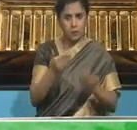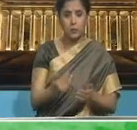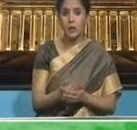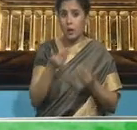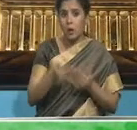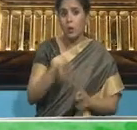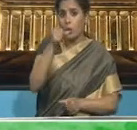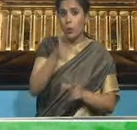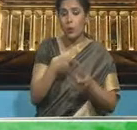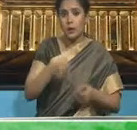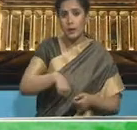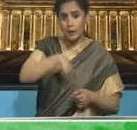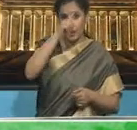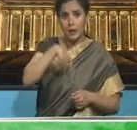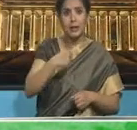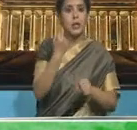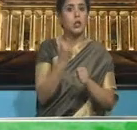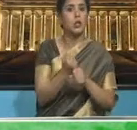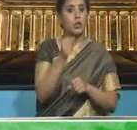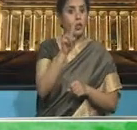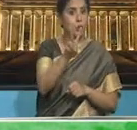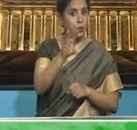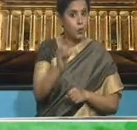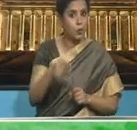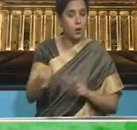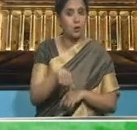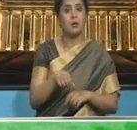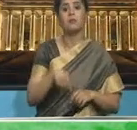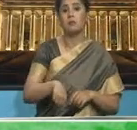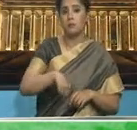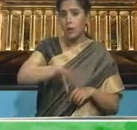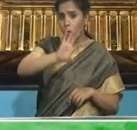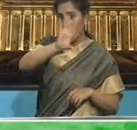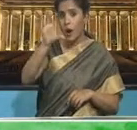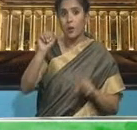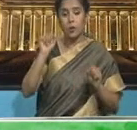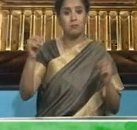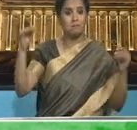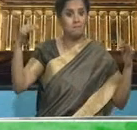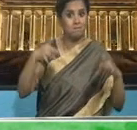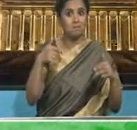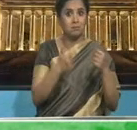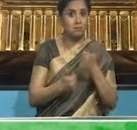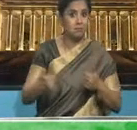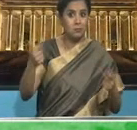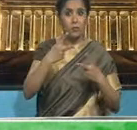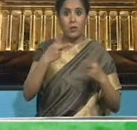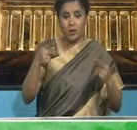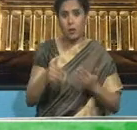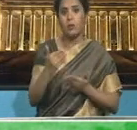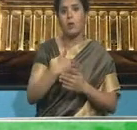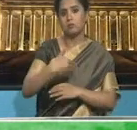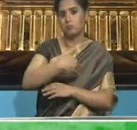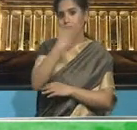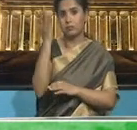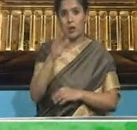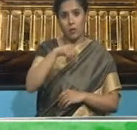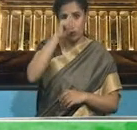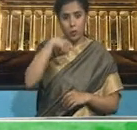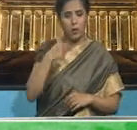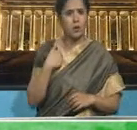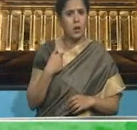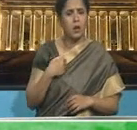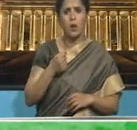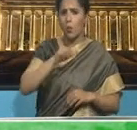इस वर्ष भारत G20 देशों के समूहों की अध्यक्षता कर रहा है। विश्व बंधुत्व